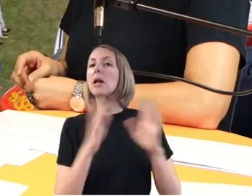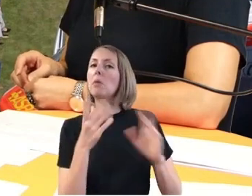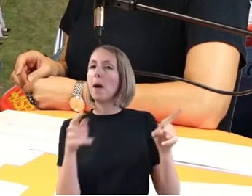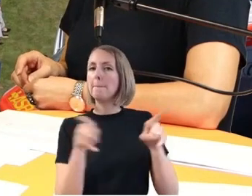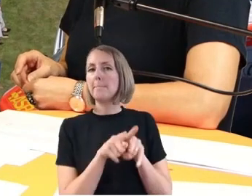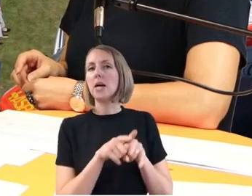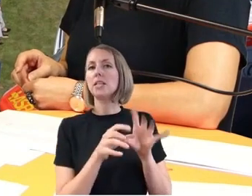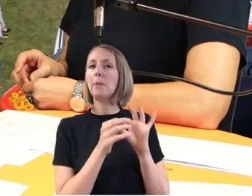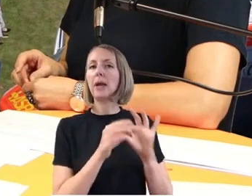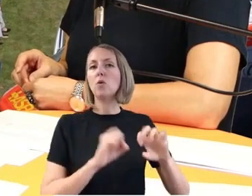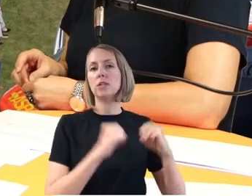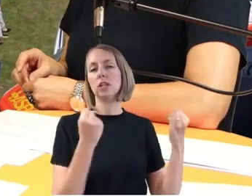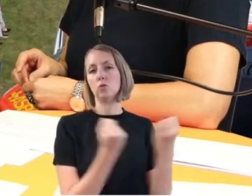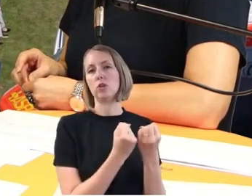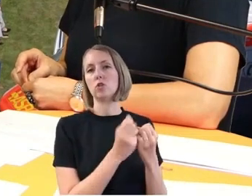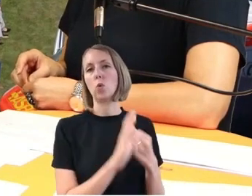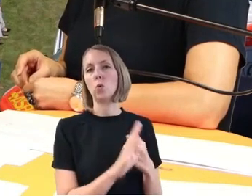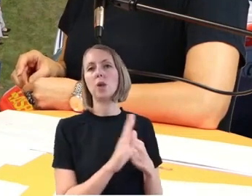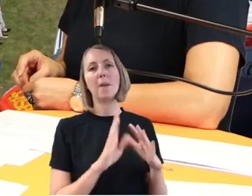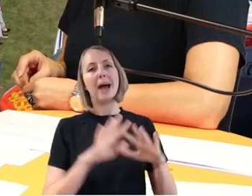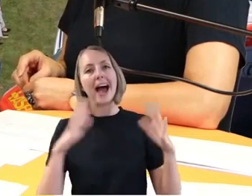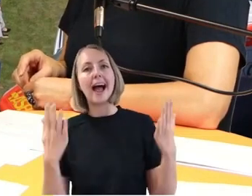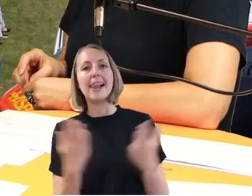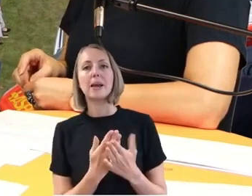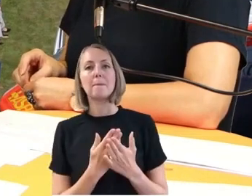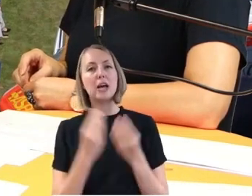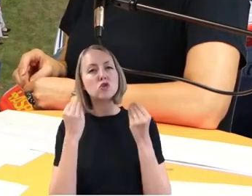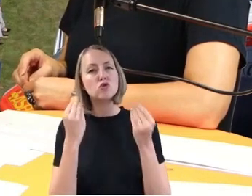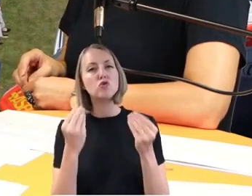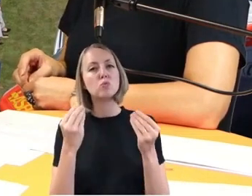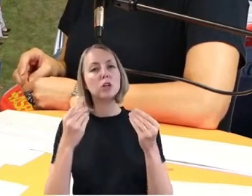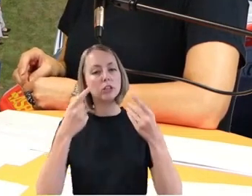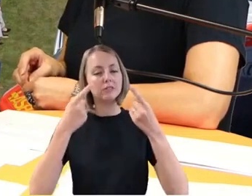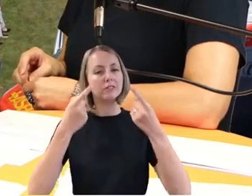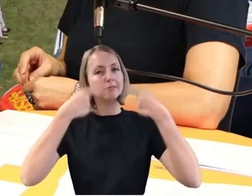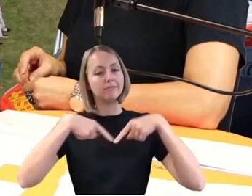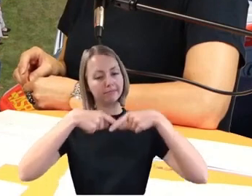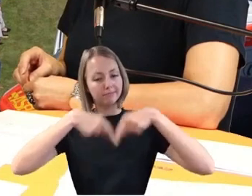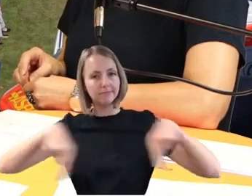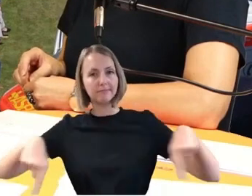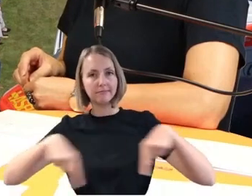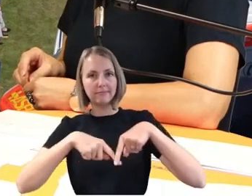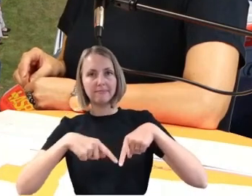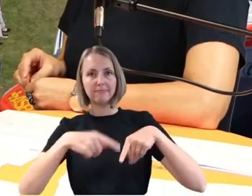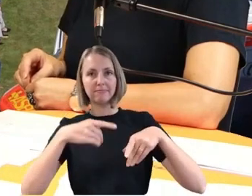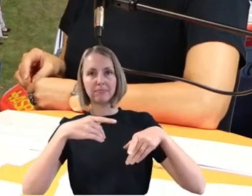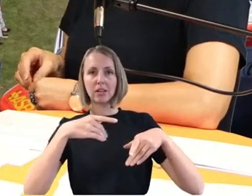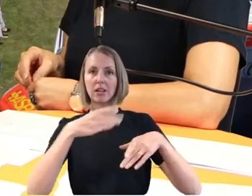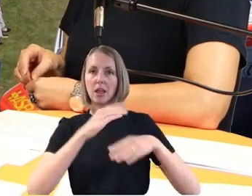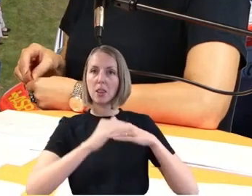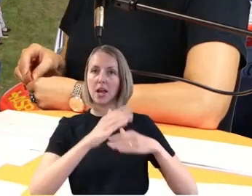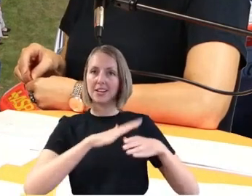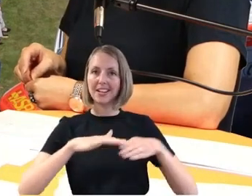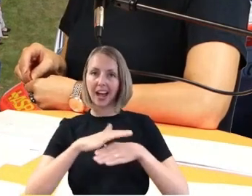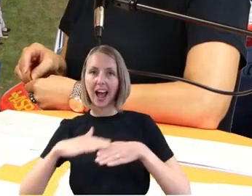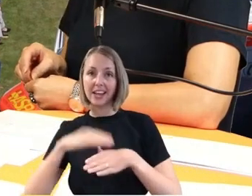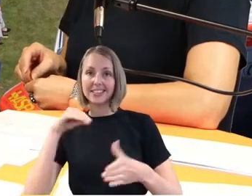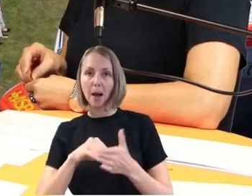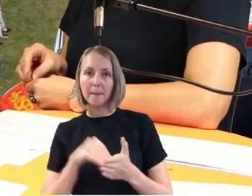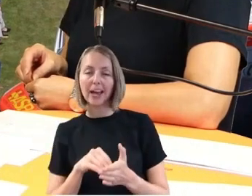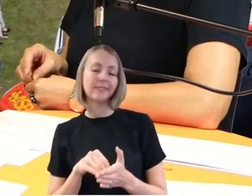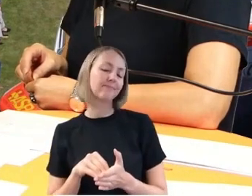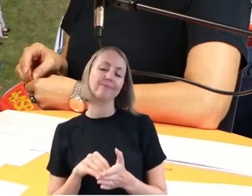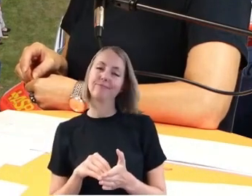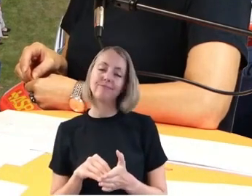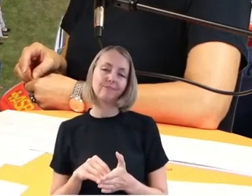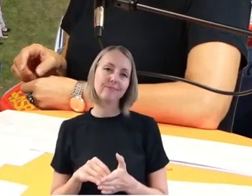aber im großen und ganzen ist das eigentlich nicht die zielgruppe der lükex nichtsdestotrotz ist es